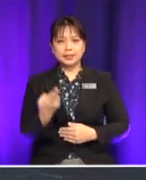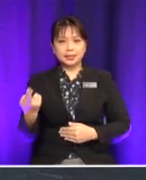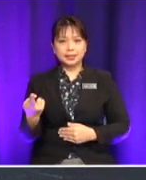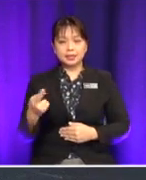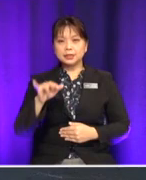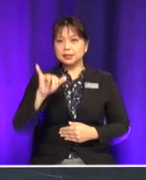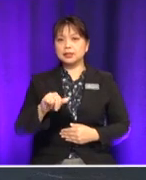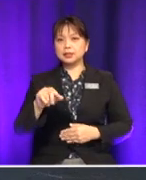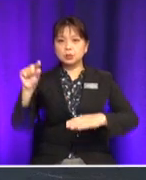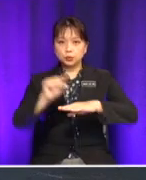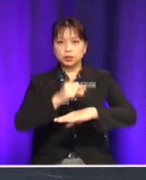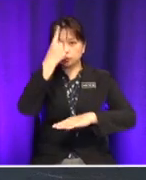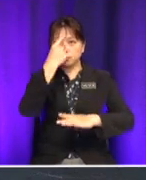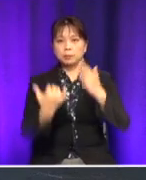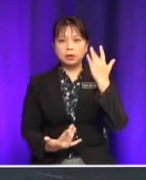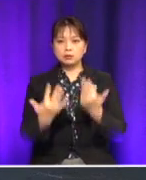bahan kimia